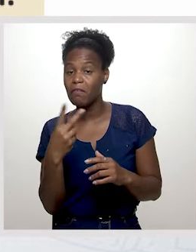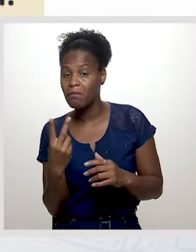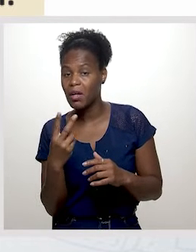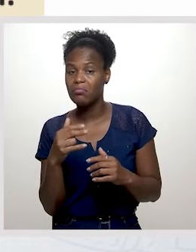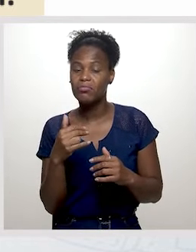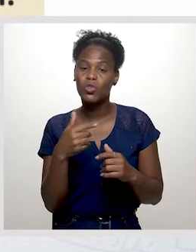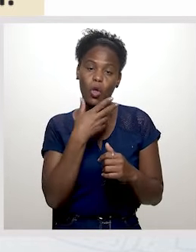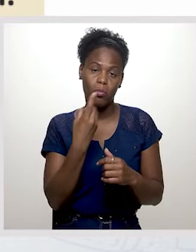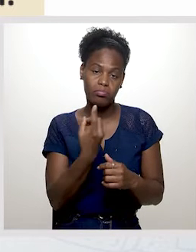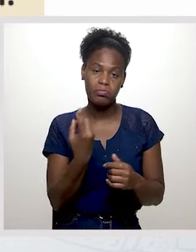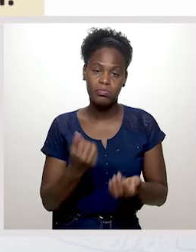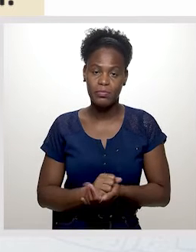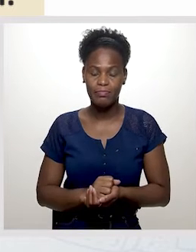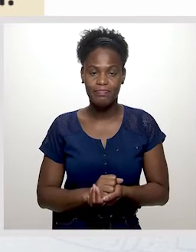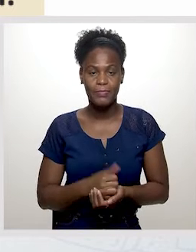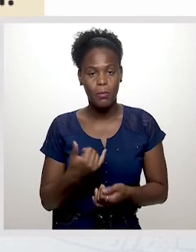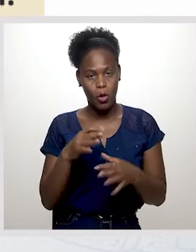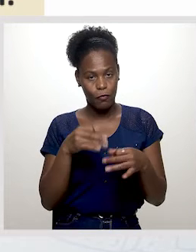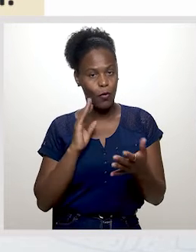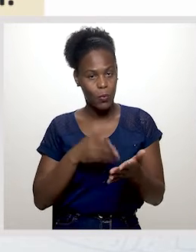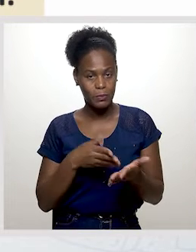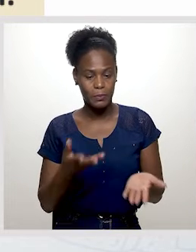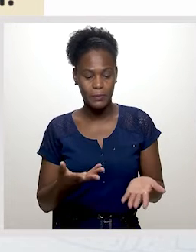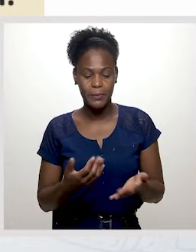regarde la télé tout seul. Finalement,